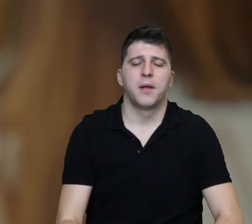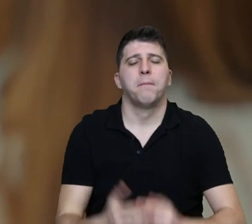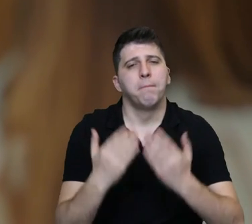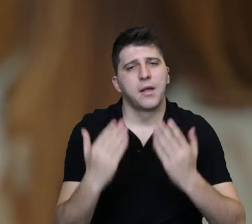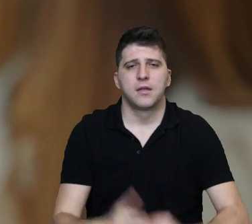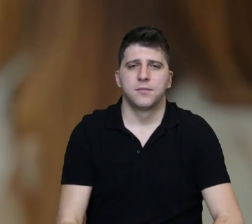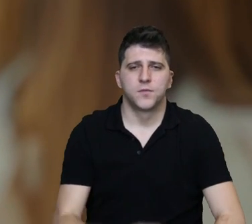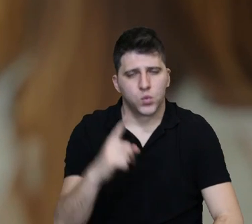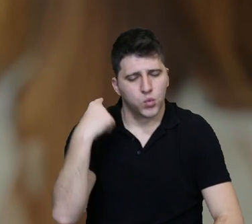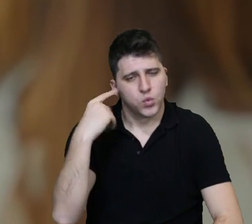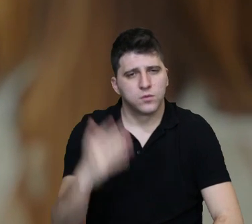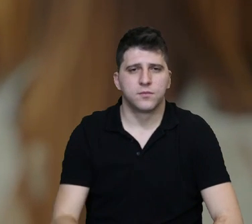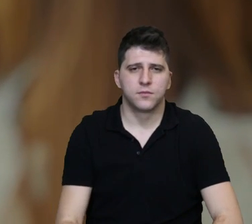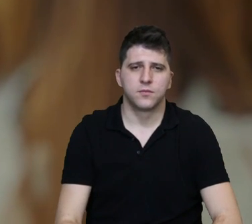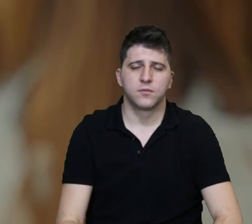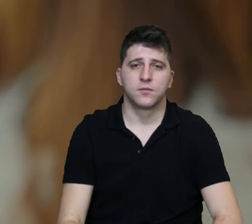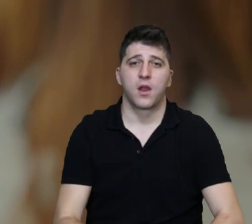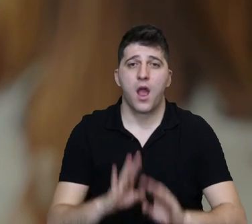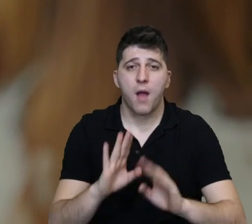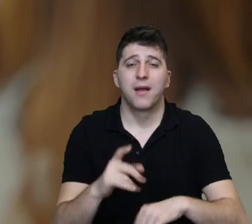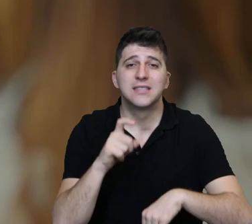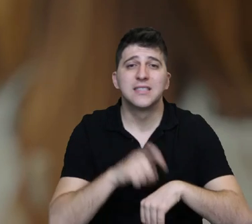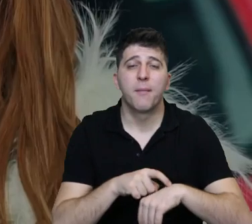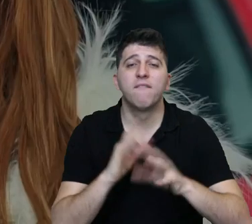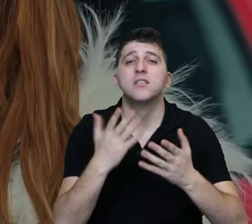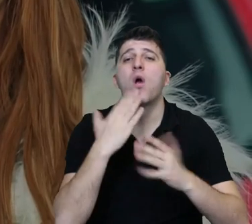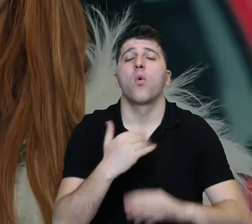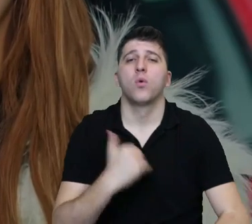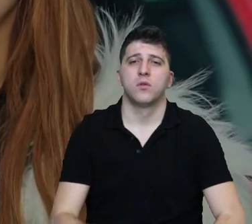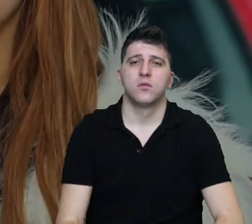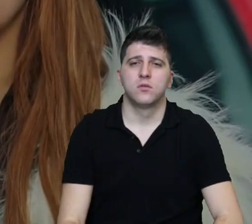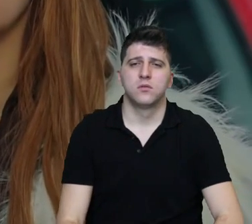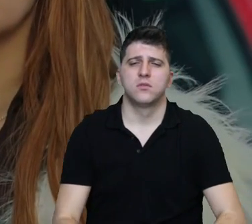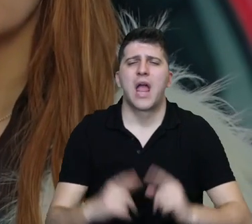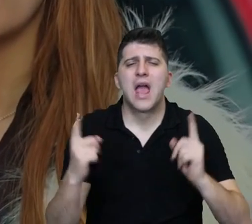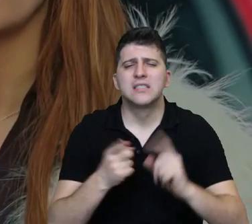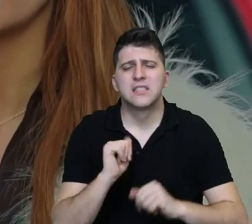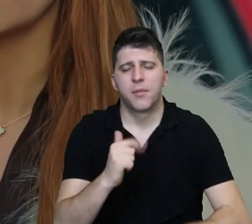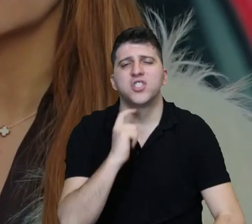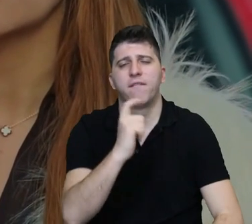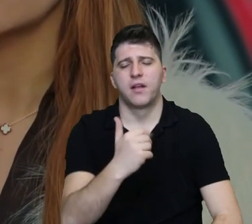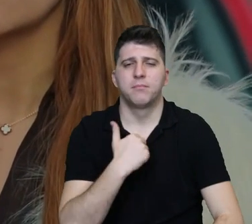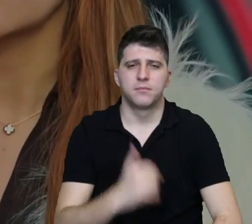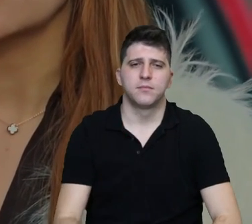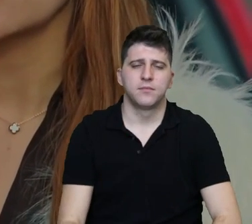Peki, düşün. Ama zamanımız yok. En kısa sürede size dönerim.